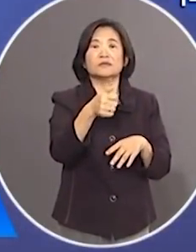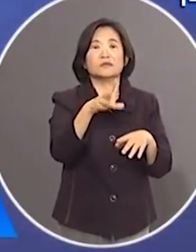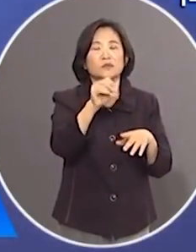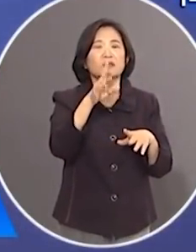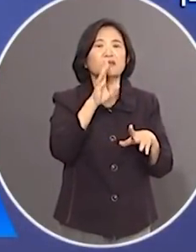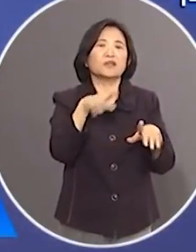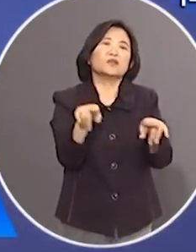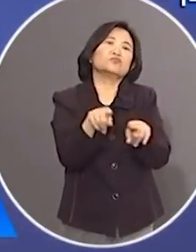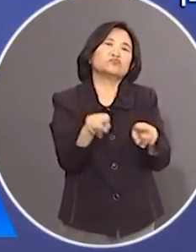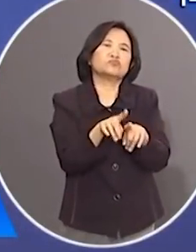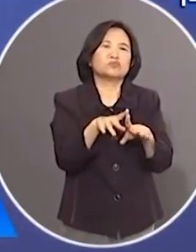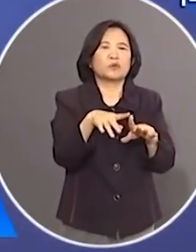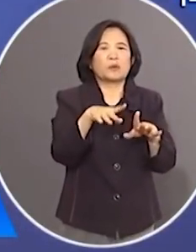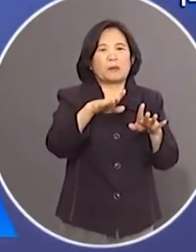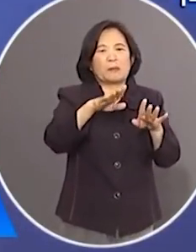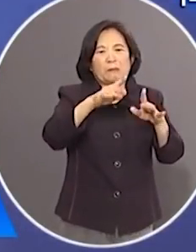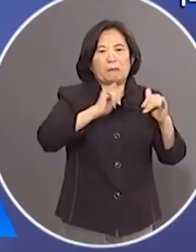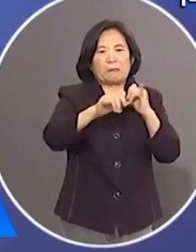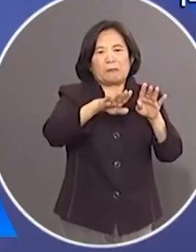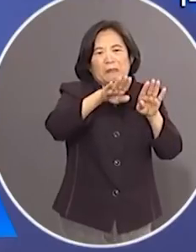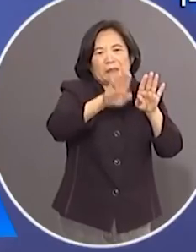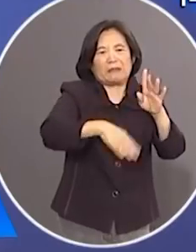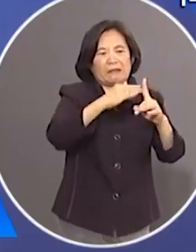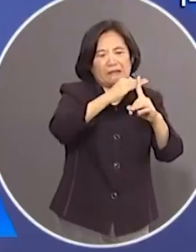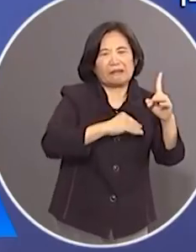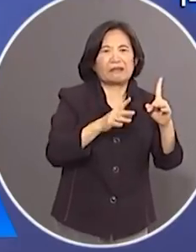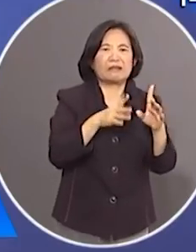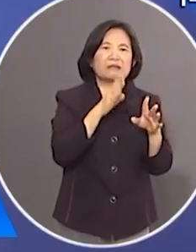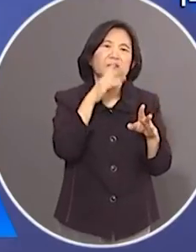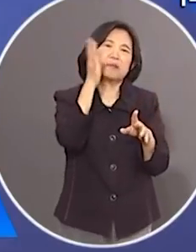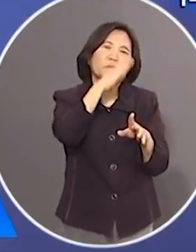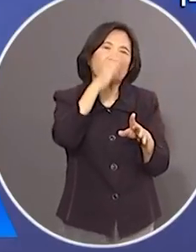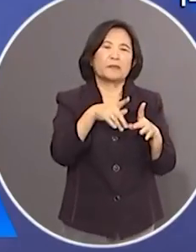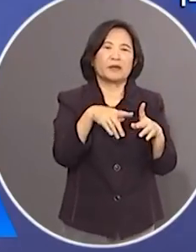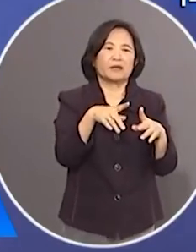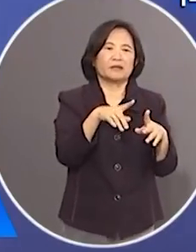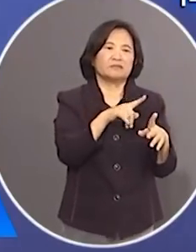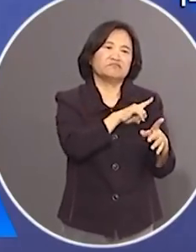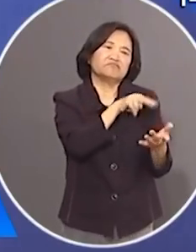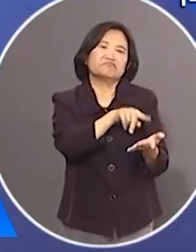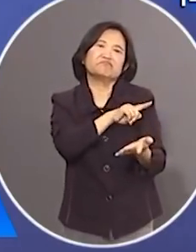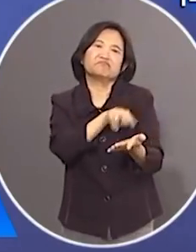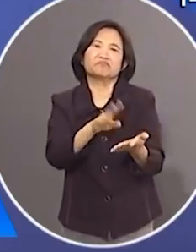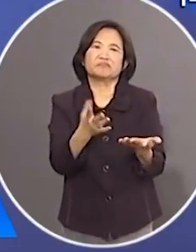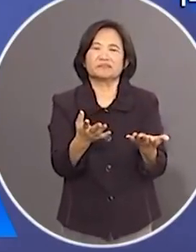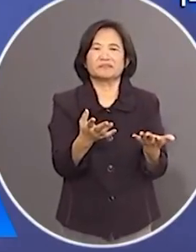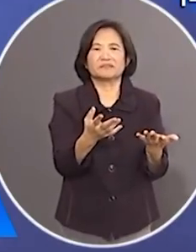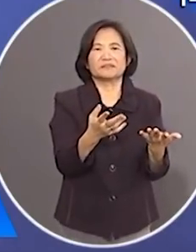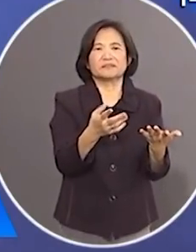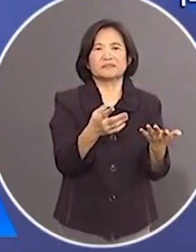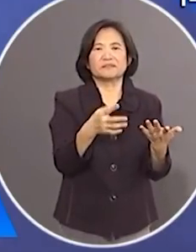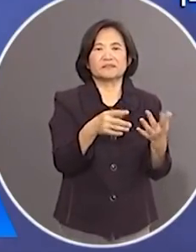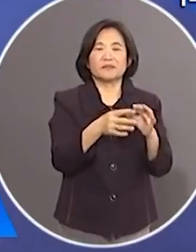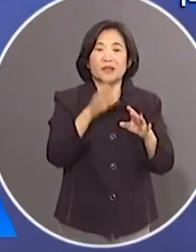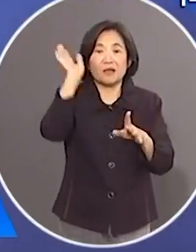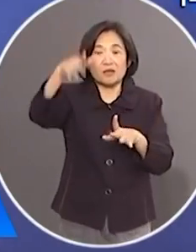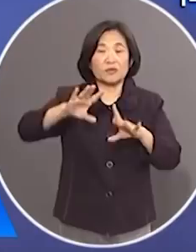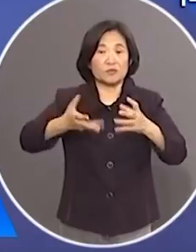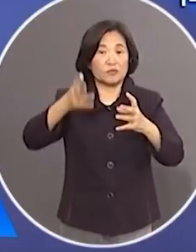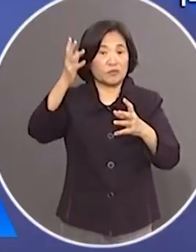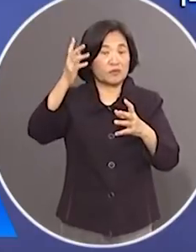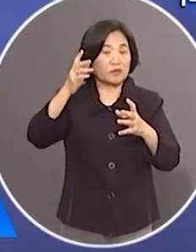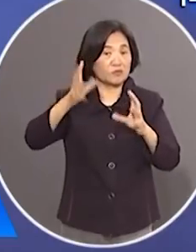包括批发、零售、餐饮、物流，还有小个体的。所以未来谁当中华民国总统，绝